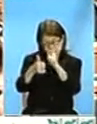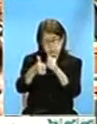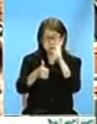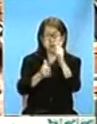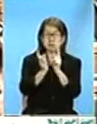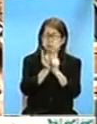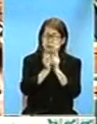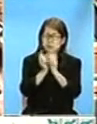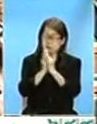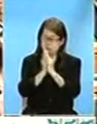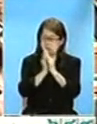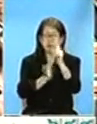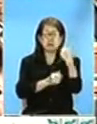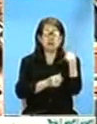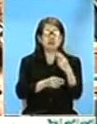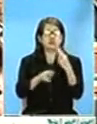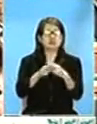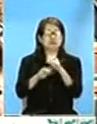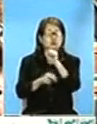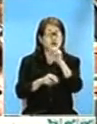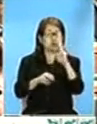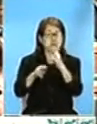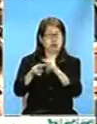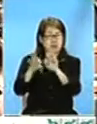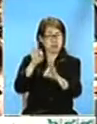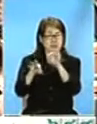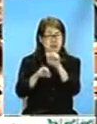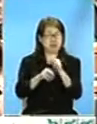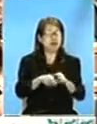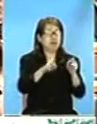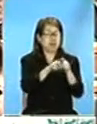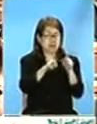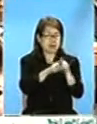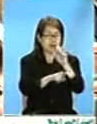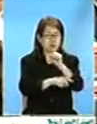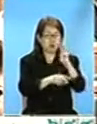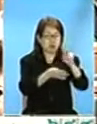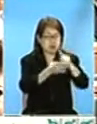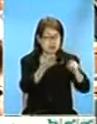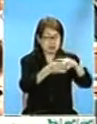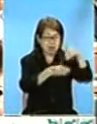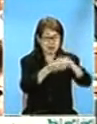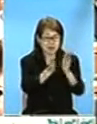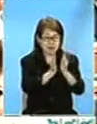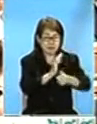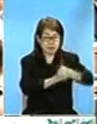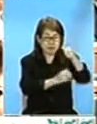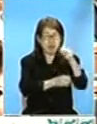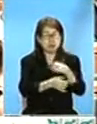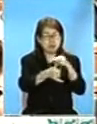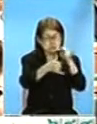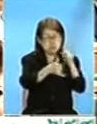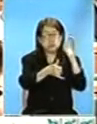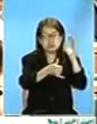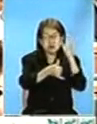ได้นี่สว.สรรหาครับซึ่งก็เหมือนกับสว.เลือกตั้งครับผมเชื่อว่าในความเป็นคนในความเ